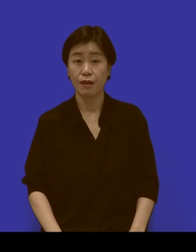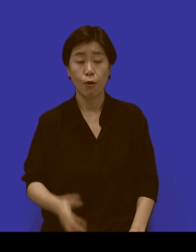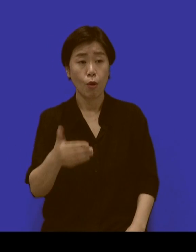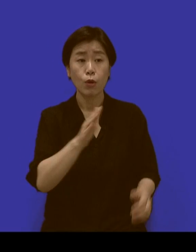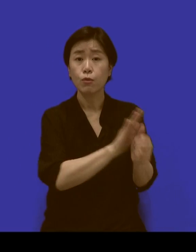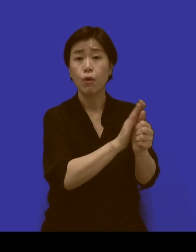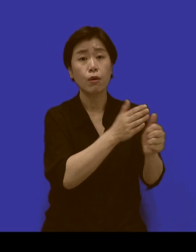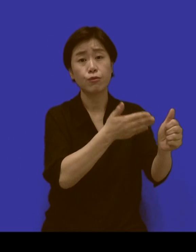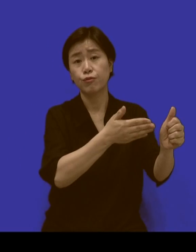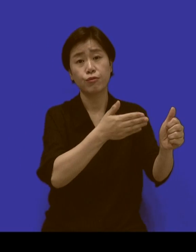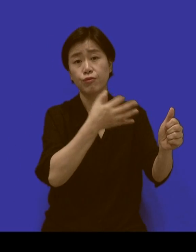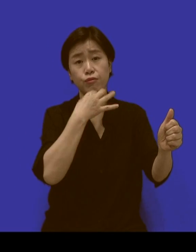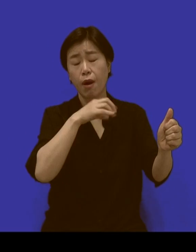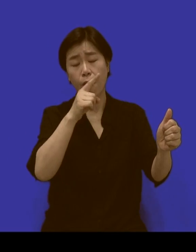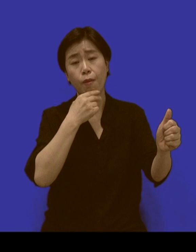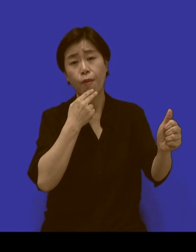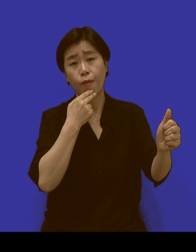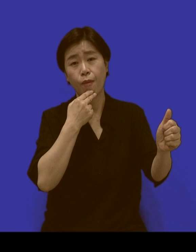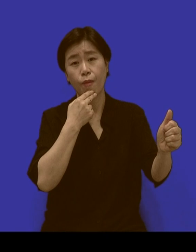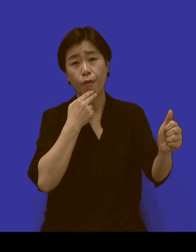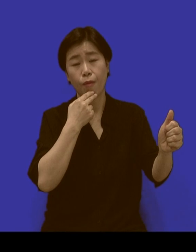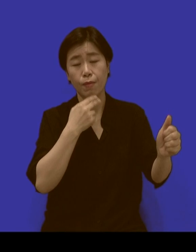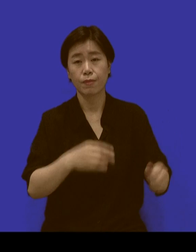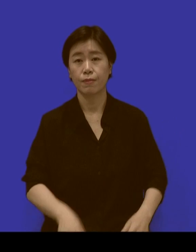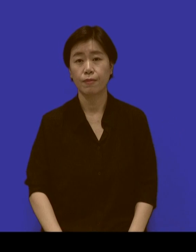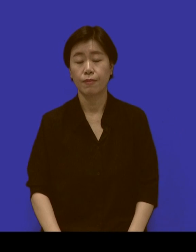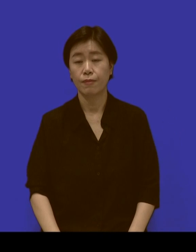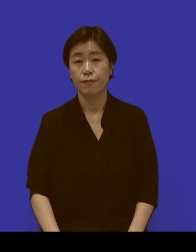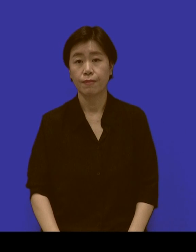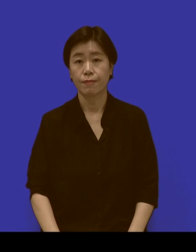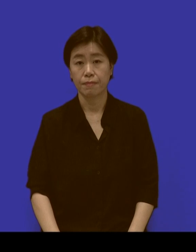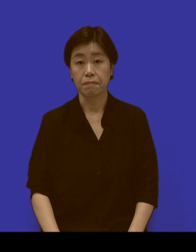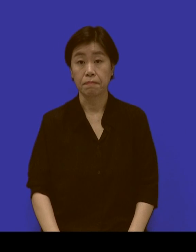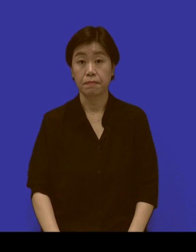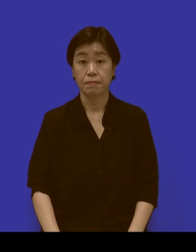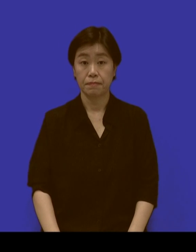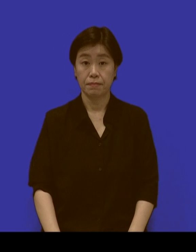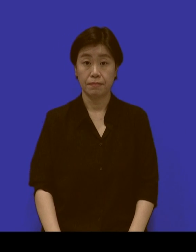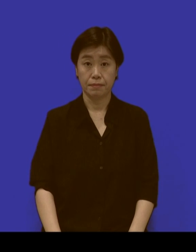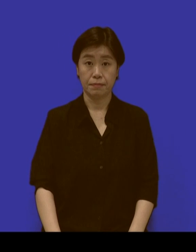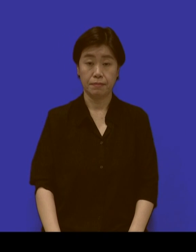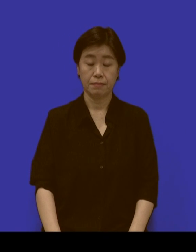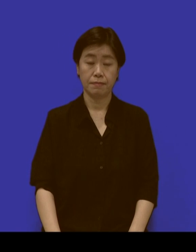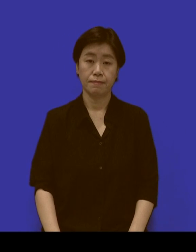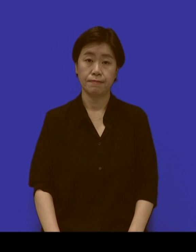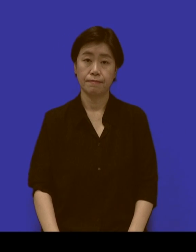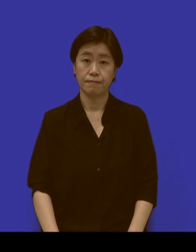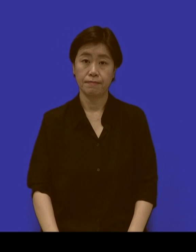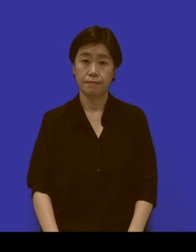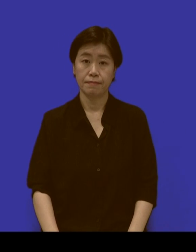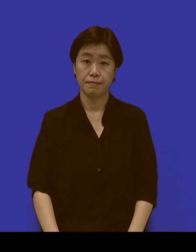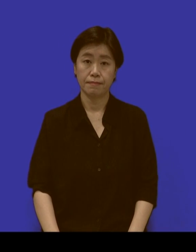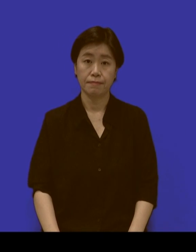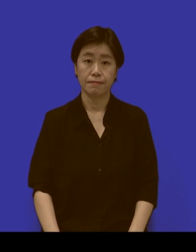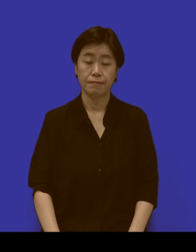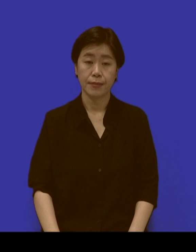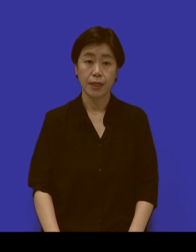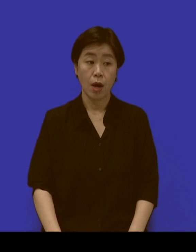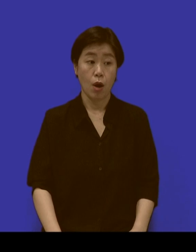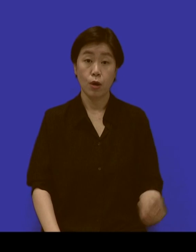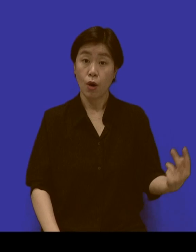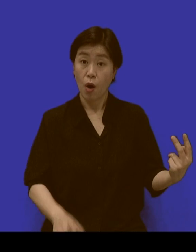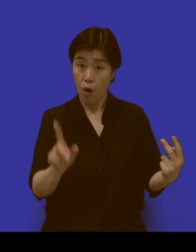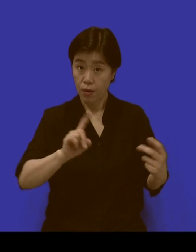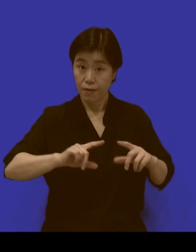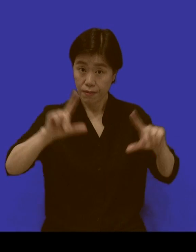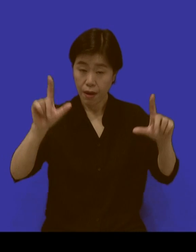없고 예. 그리고 그래서 그러고 있는데 이제 투석실에서 그분 회진을 도는 와중에 제 인턴도 다른 일 하러 가고